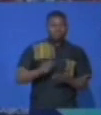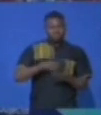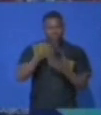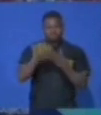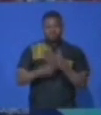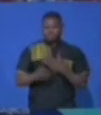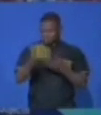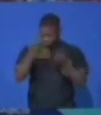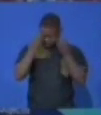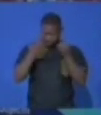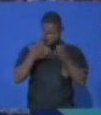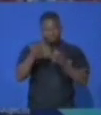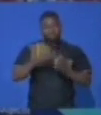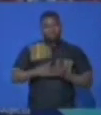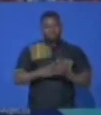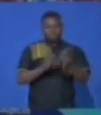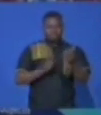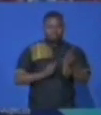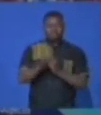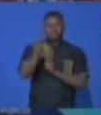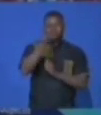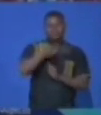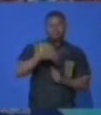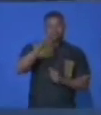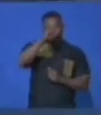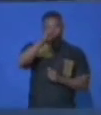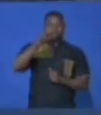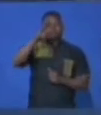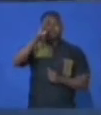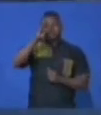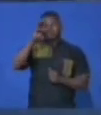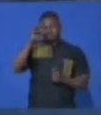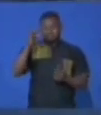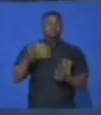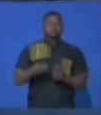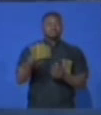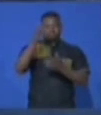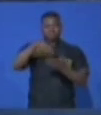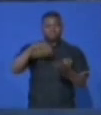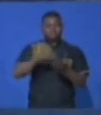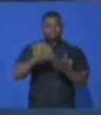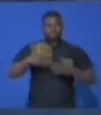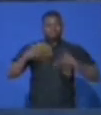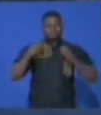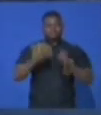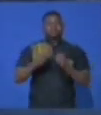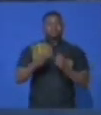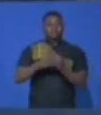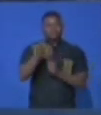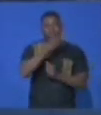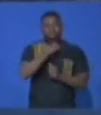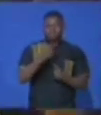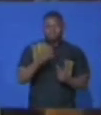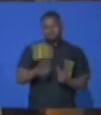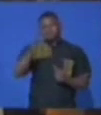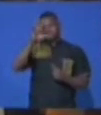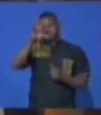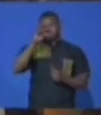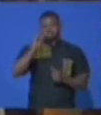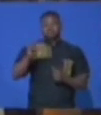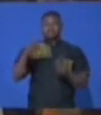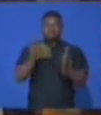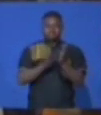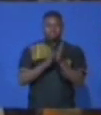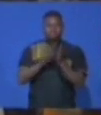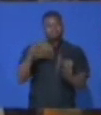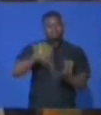accompagne plus de 160 centres de formation sanitaire et 57 établissements scolaires dans l'amélioration de la santé